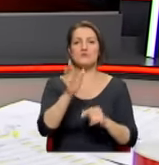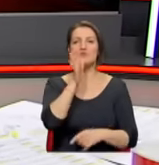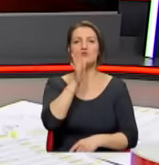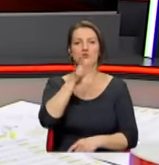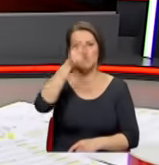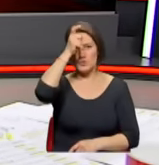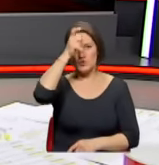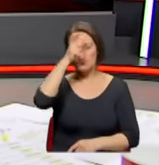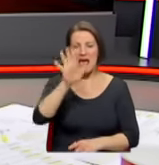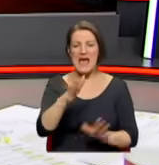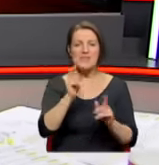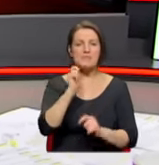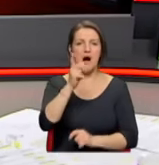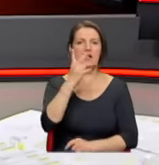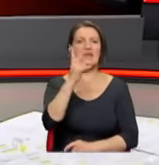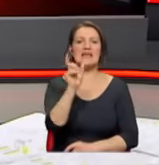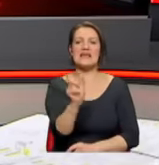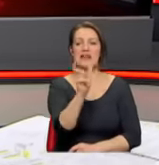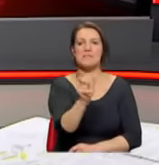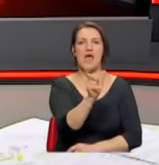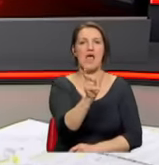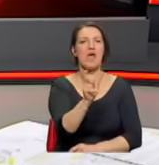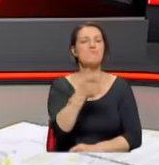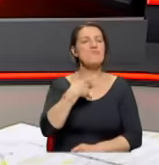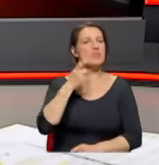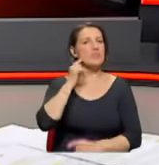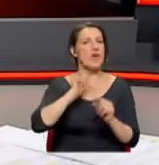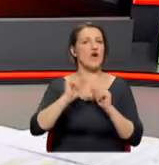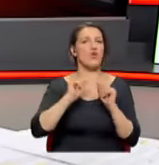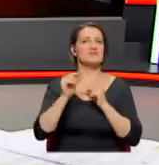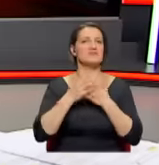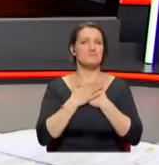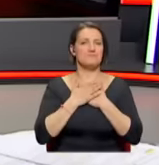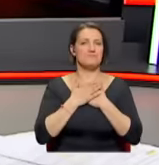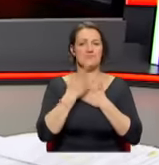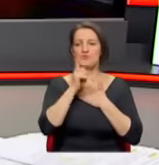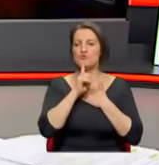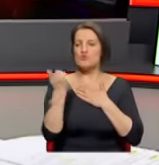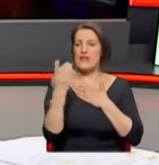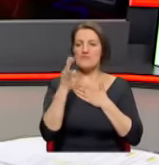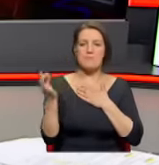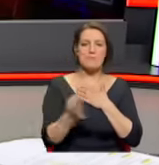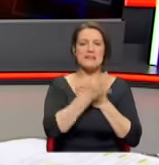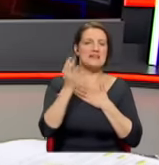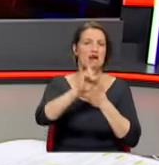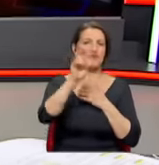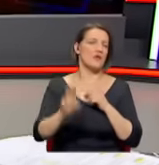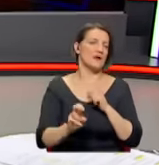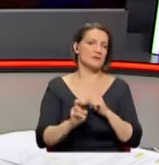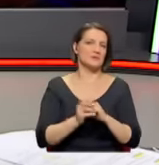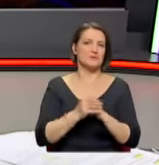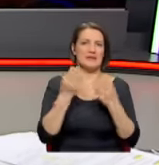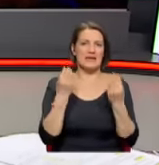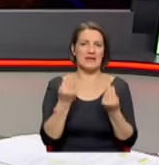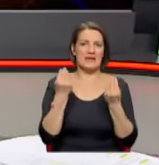biliyorsunuz Türkçedeki en pahalı iki kelime. Ben ekonomistim. Yani yüzlerce milyar dolar.